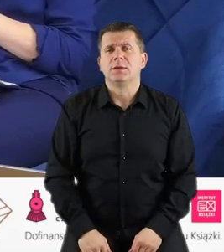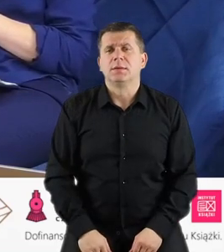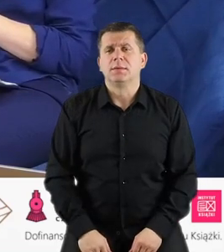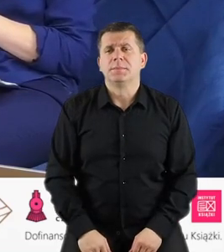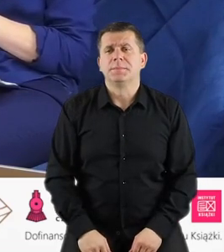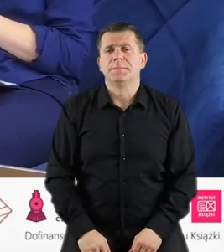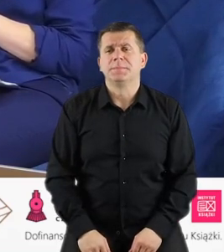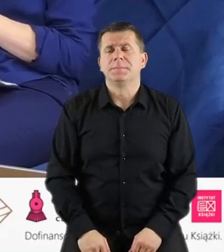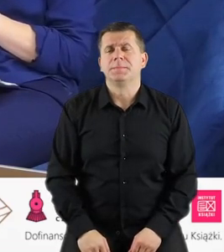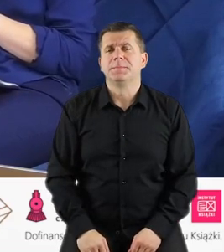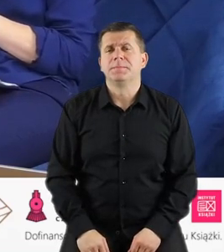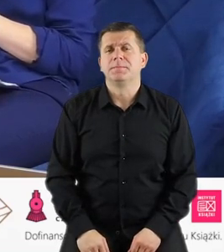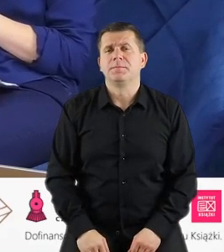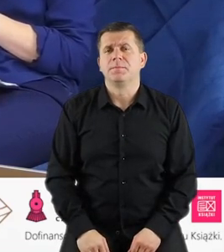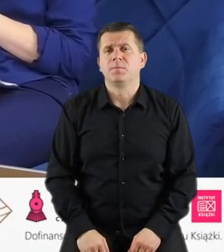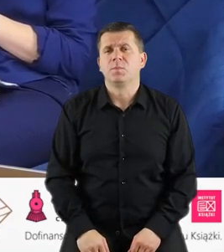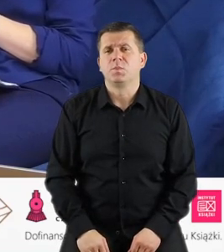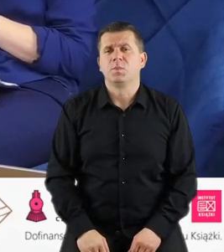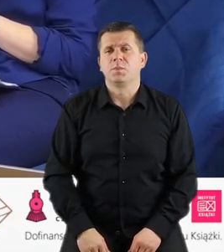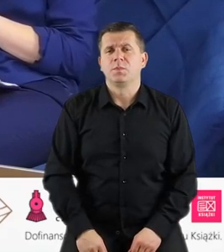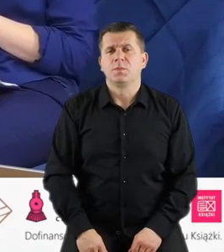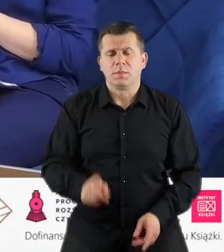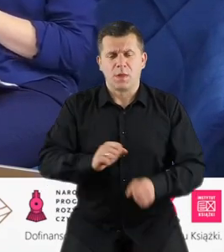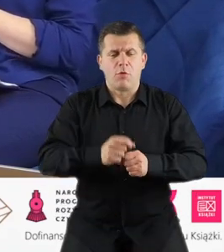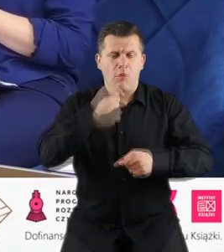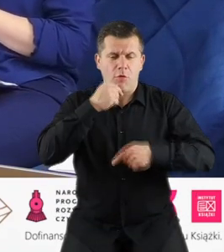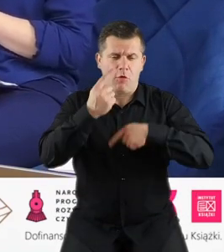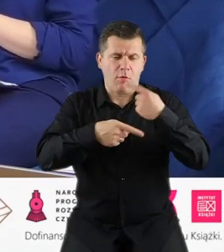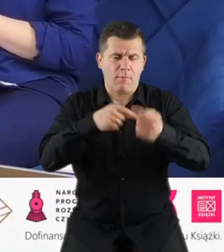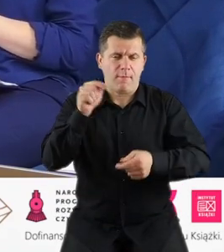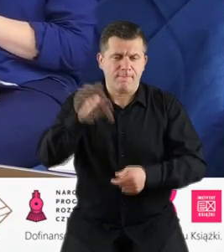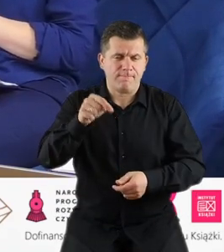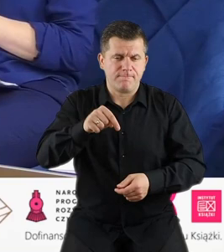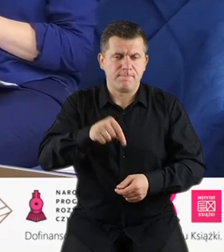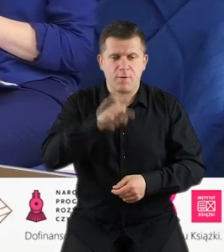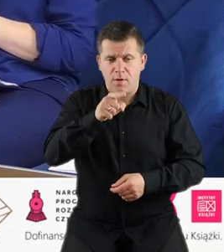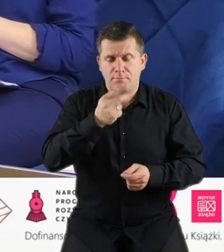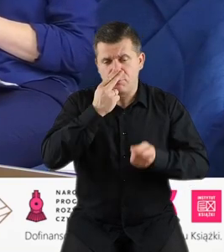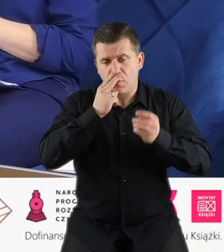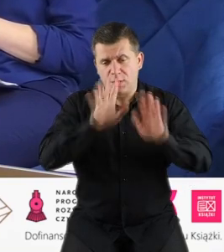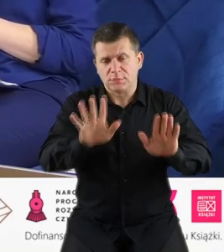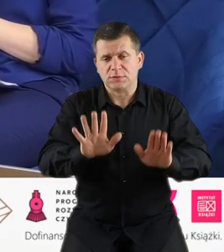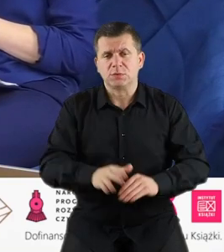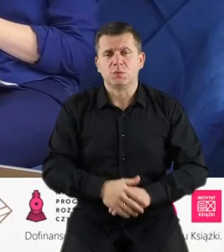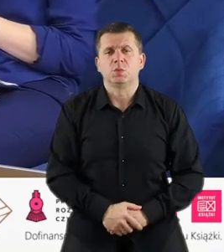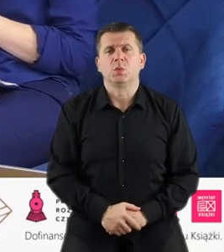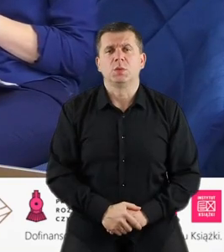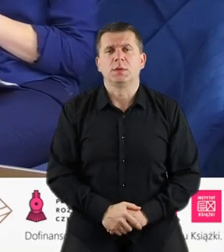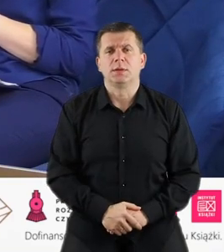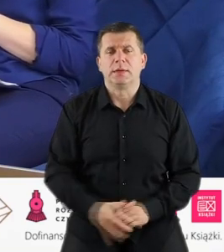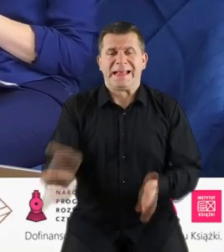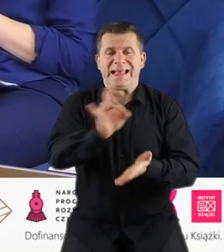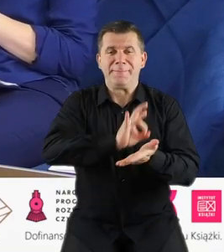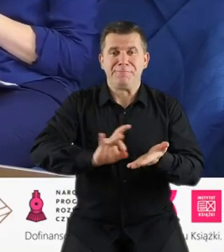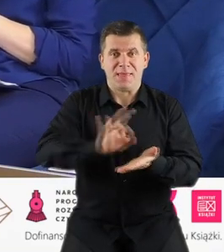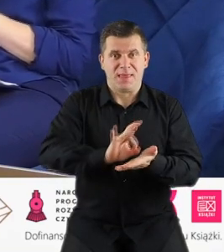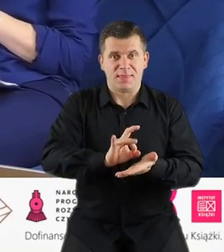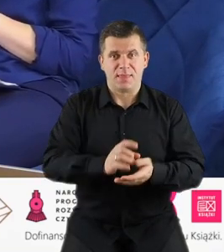tutaj sobie przeczytałam, to jest opowiadanie Buty, gdzie pani przedstawia pewną